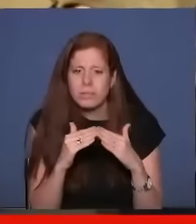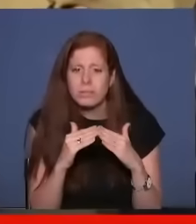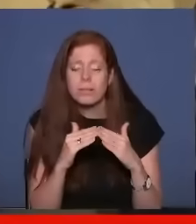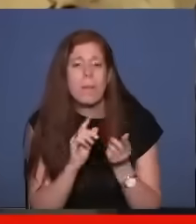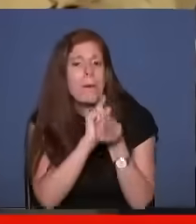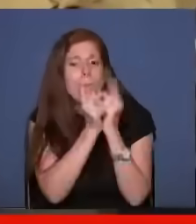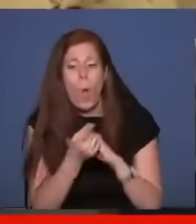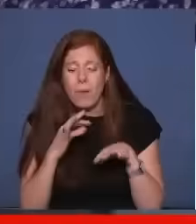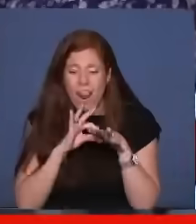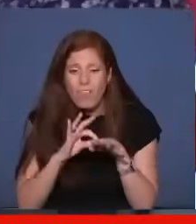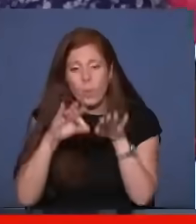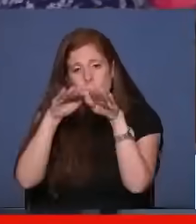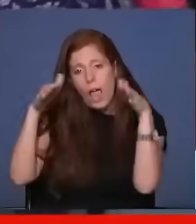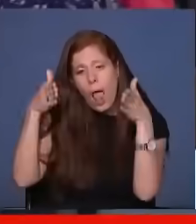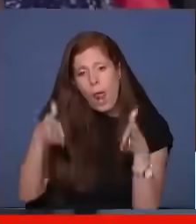ללוות אותך לחופה,